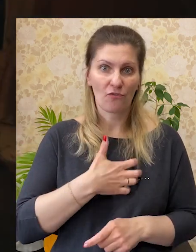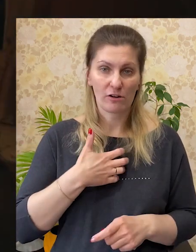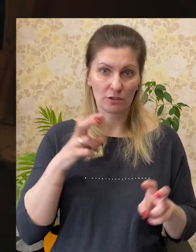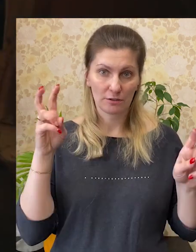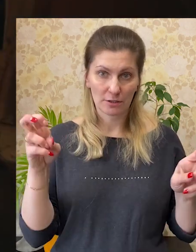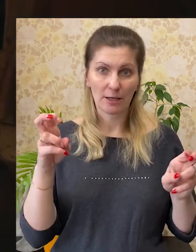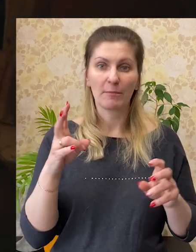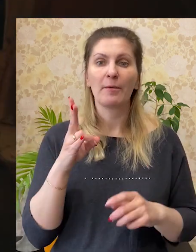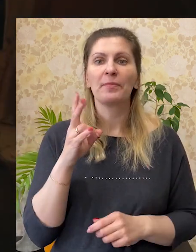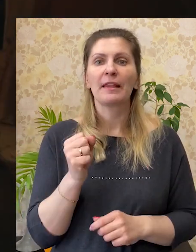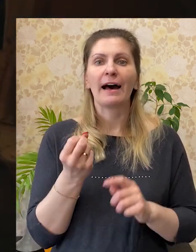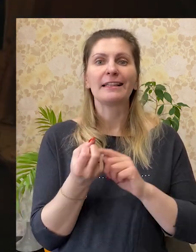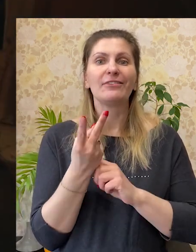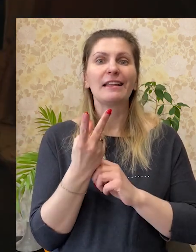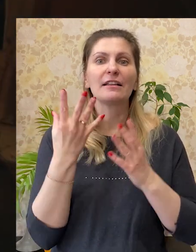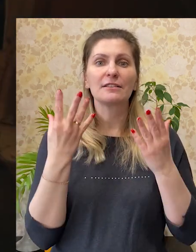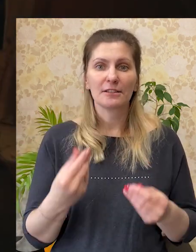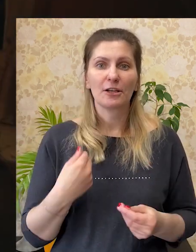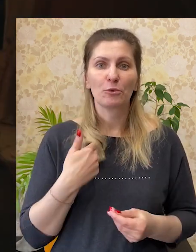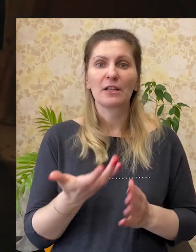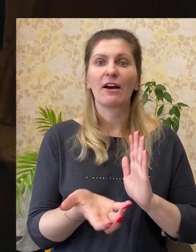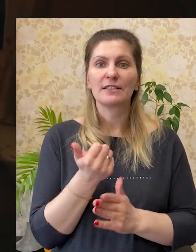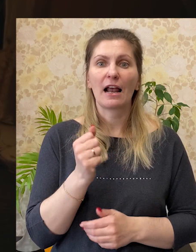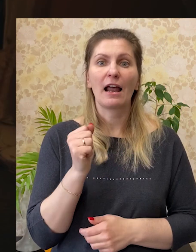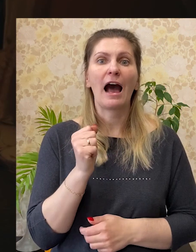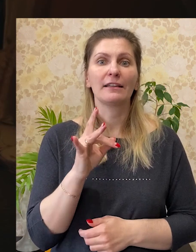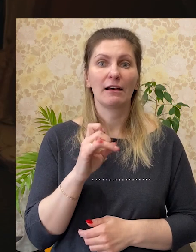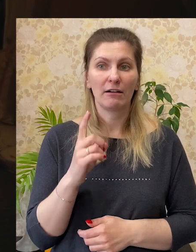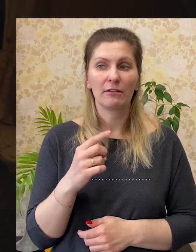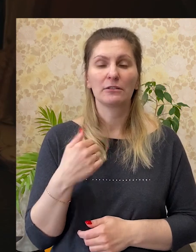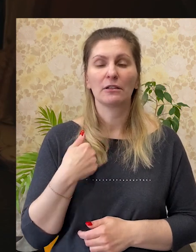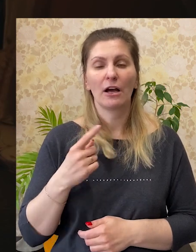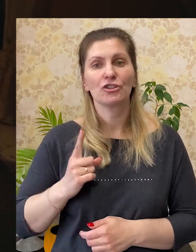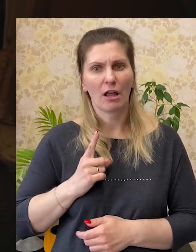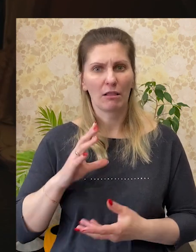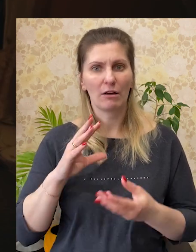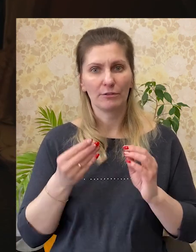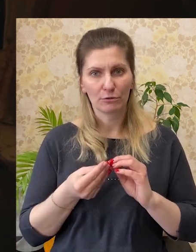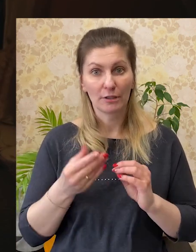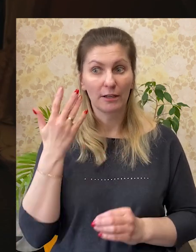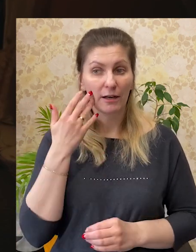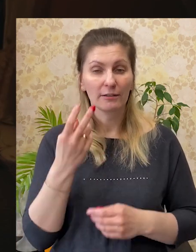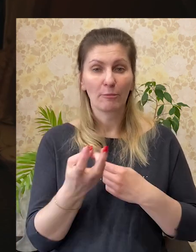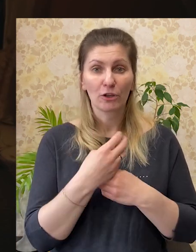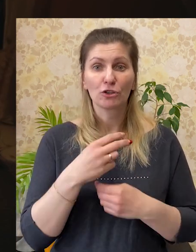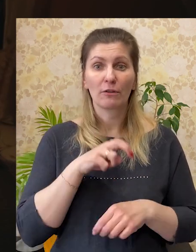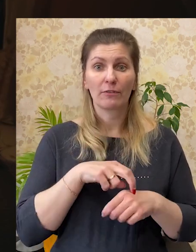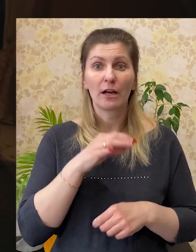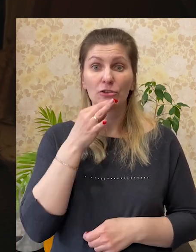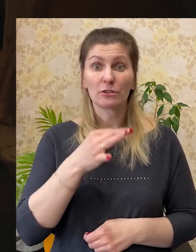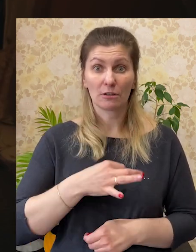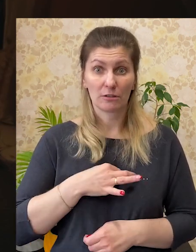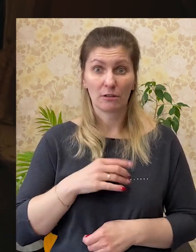взяли на 12-й день анализ, и я, конечно, с нетерпением ждала его результата. И когда зашел врач и сказал,